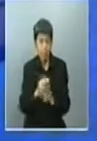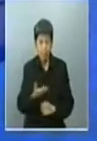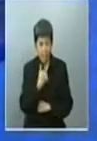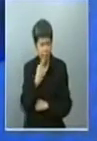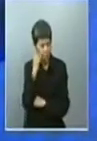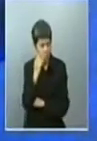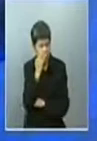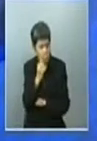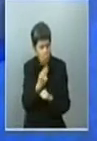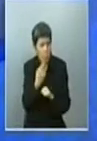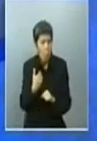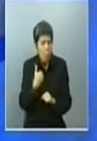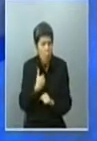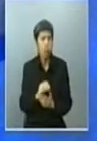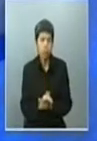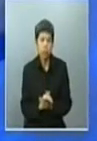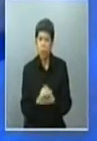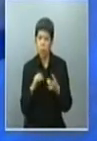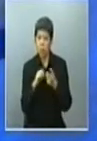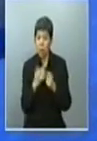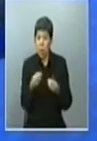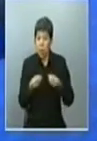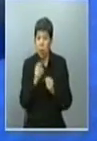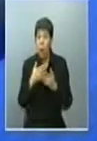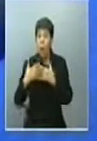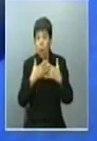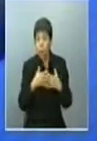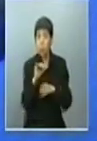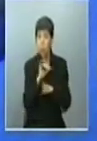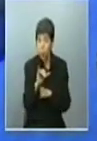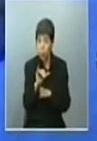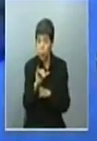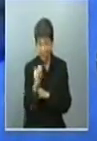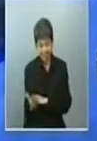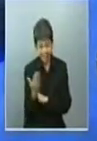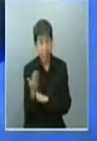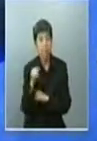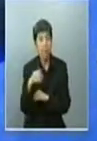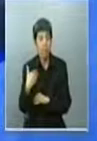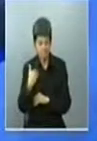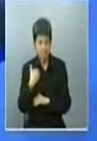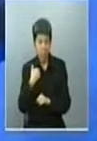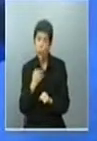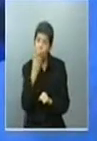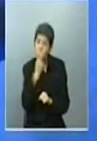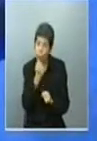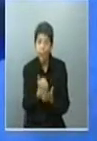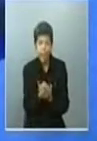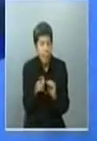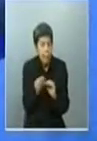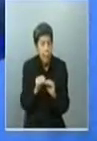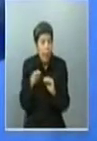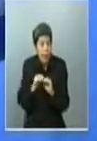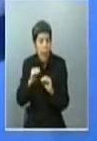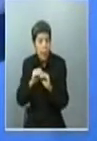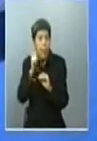เห็นบรรยากาศแบบนี้แน่นอนว่าส่งผลทำให้ตลาดหุ้นสหรัฐยุโรปแล้วก็เช้าวันนี้เองนะคะมีทิศทางที่เริ่มปรับตัวดีขึ้นเ